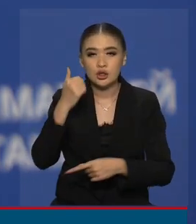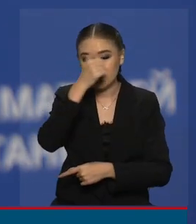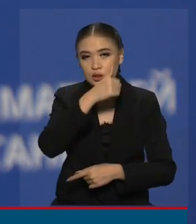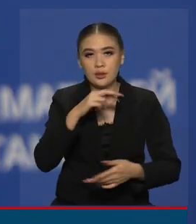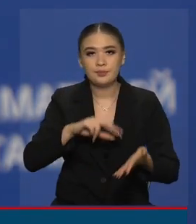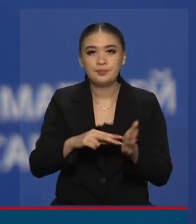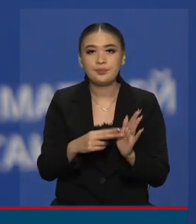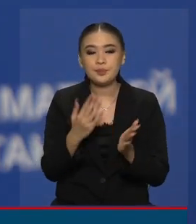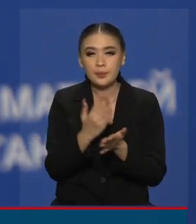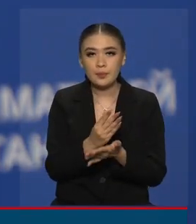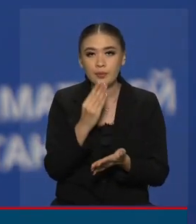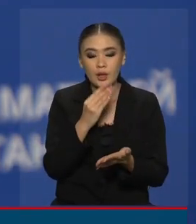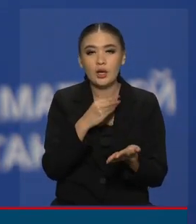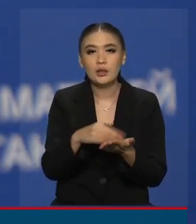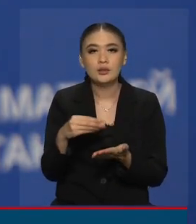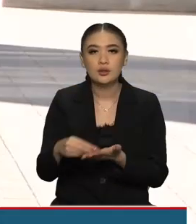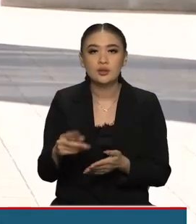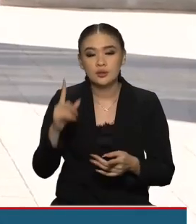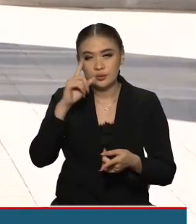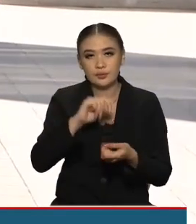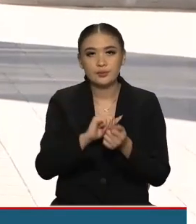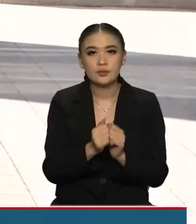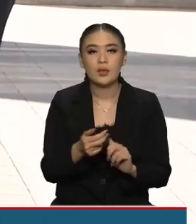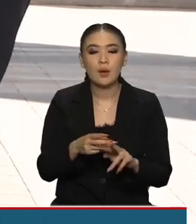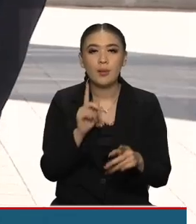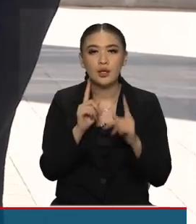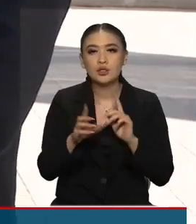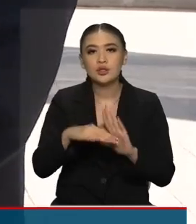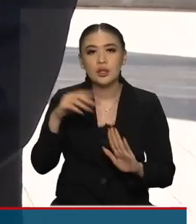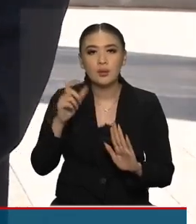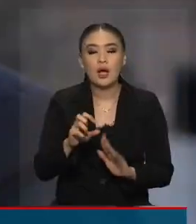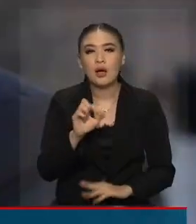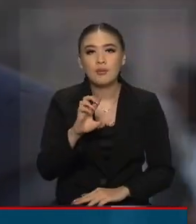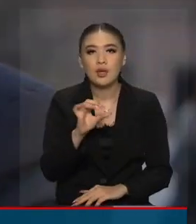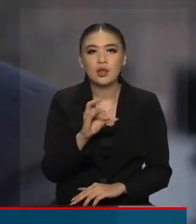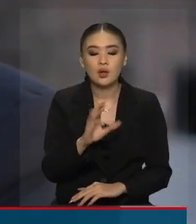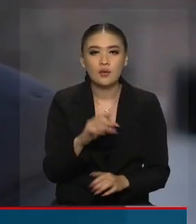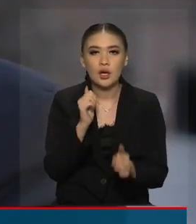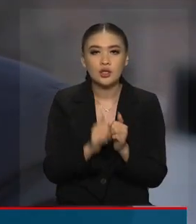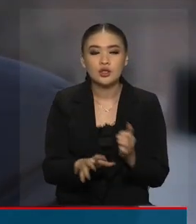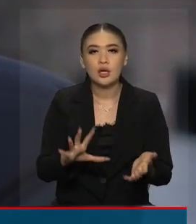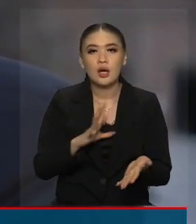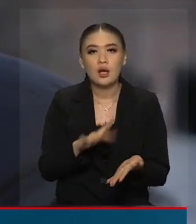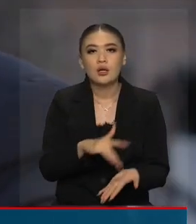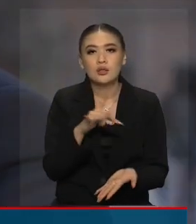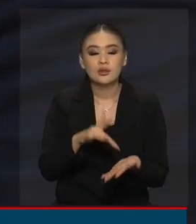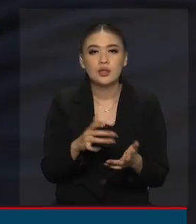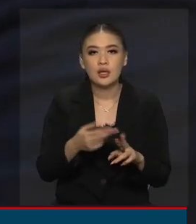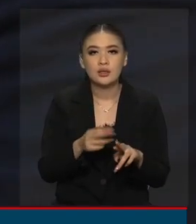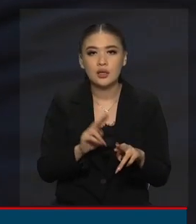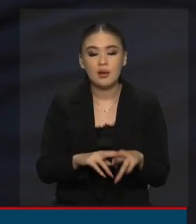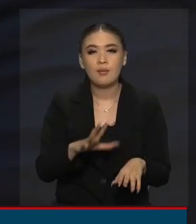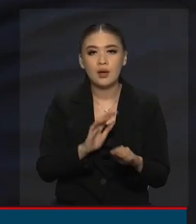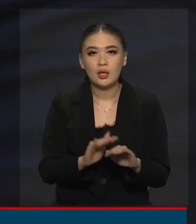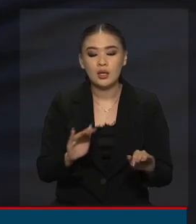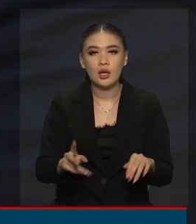отырмыз. Азық-түліктің бағасы ескеріледі. Ал мәжіліс депутаты Мұрат Әбенов, әр қалада тамаққа бөлінген қаржы әр келкі.